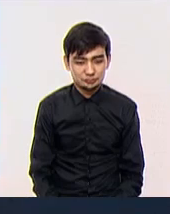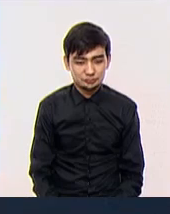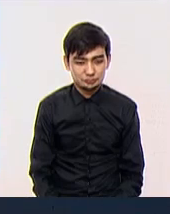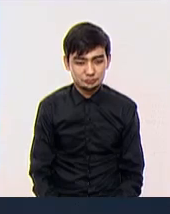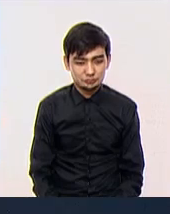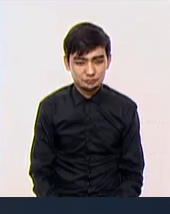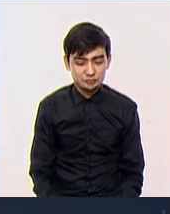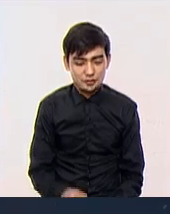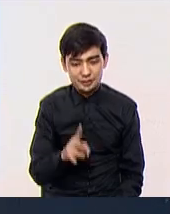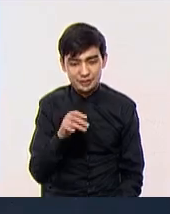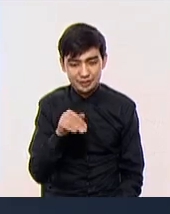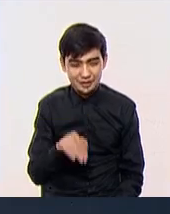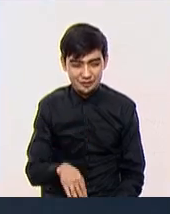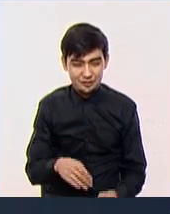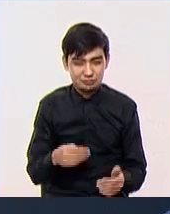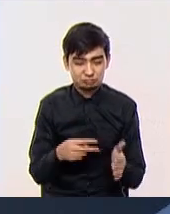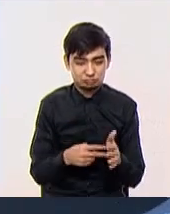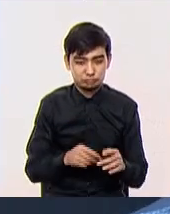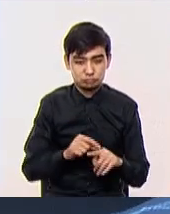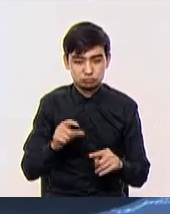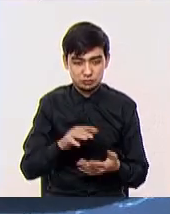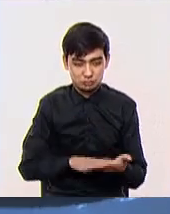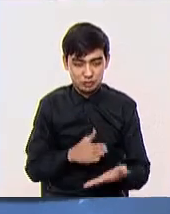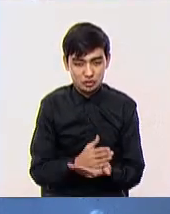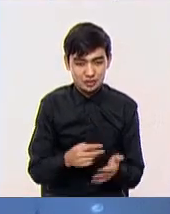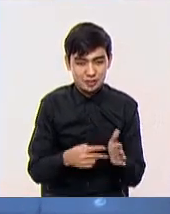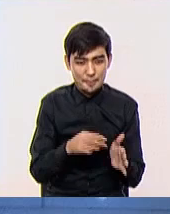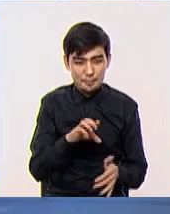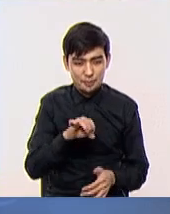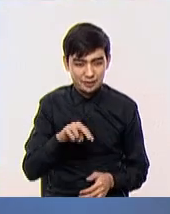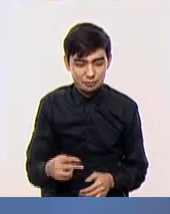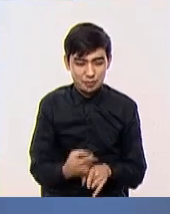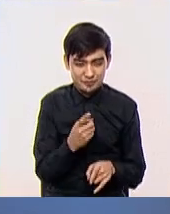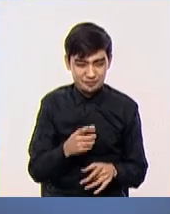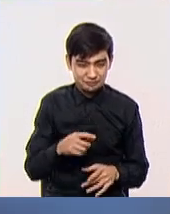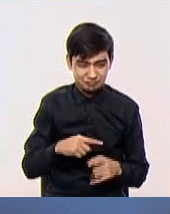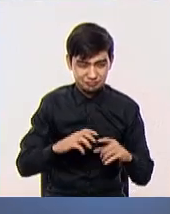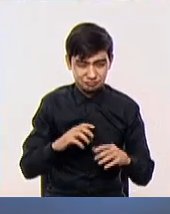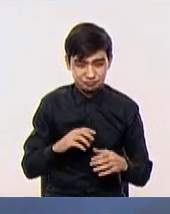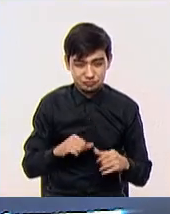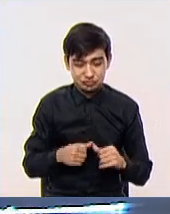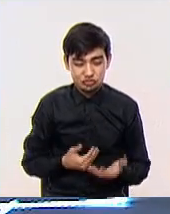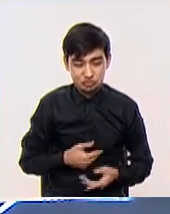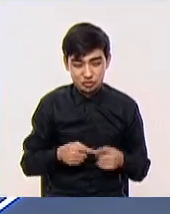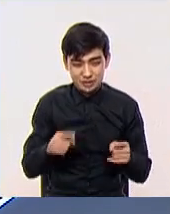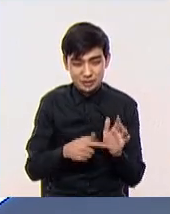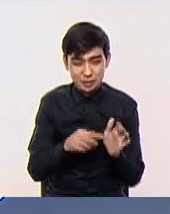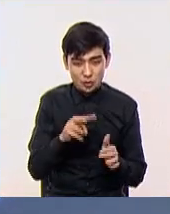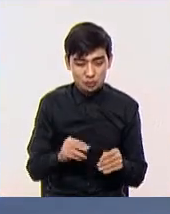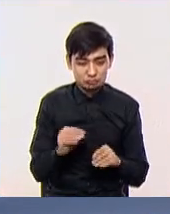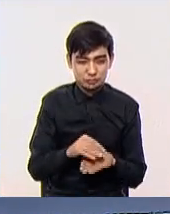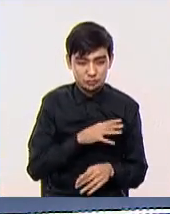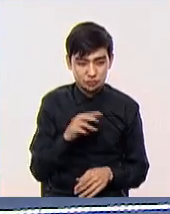нефть продолжает дорожать впервые за 7 лет стоимость марки brent превысила восемьдесят семь долларов для там фоне снизился курс